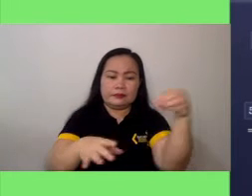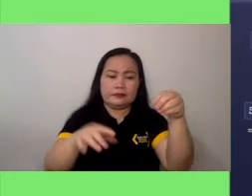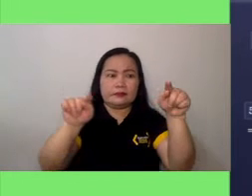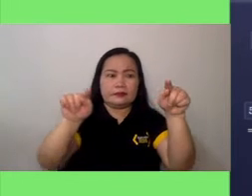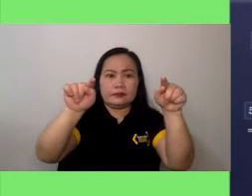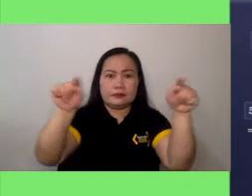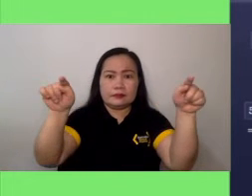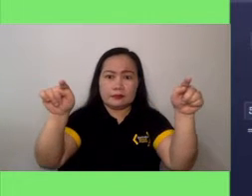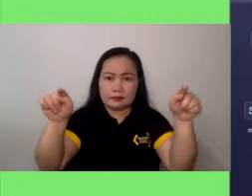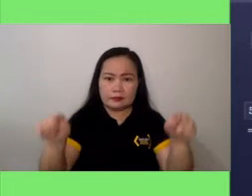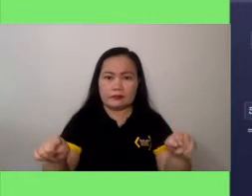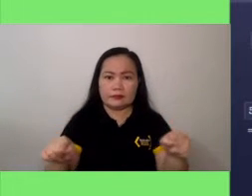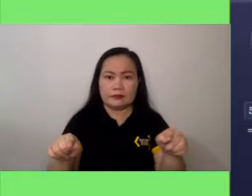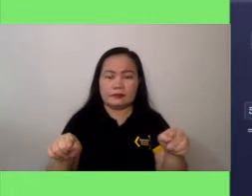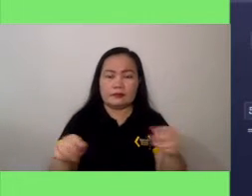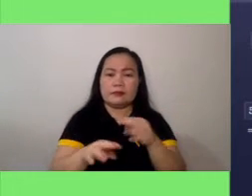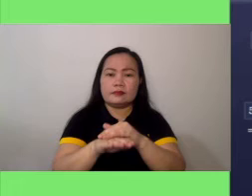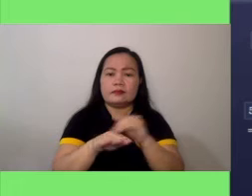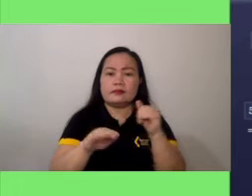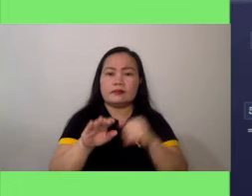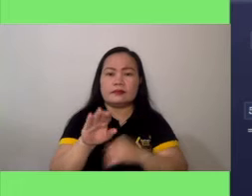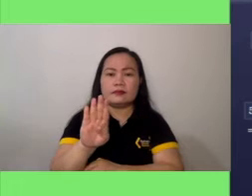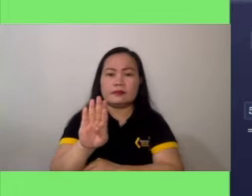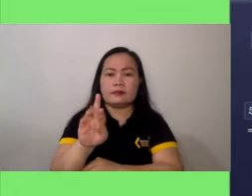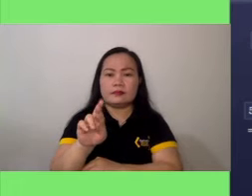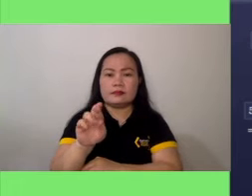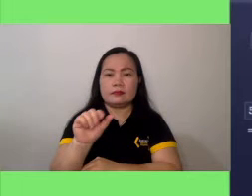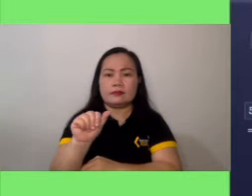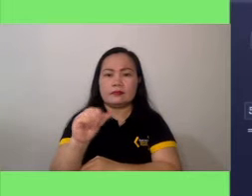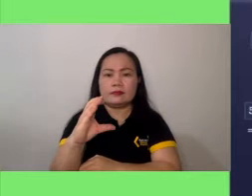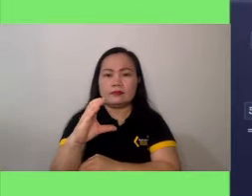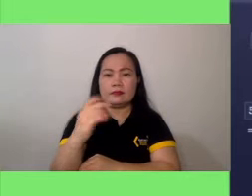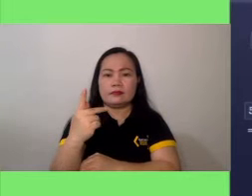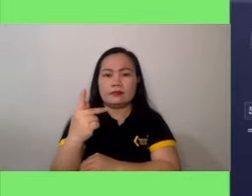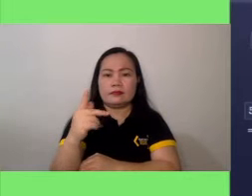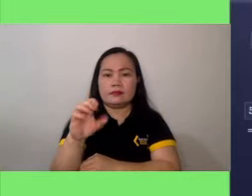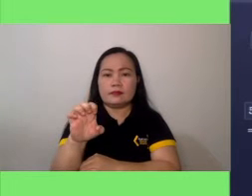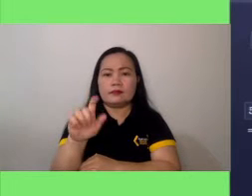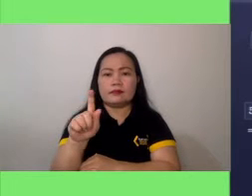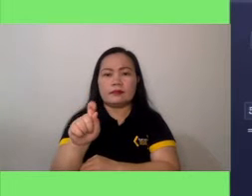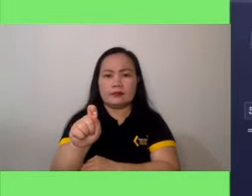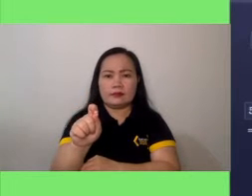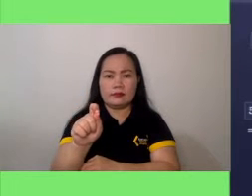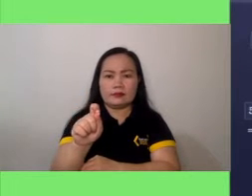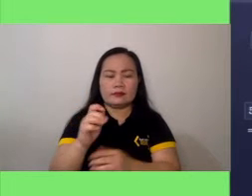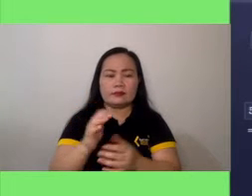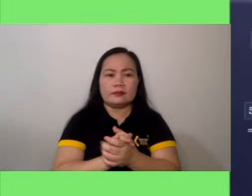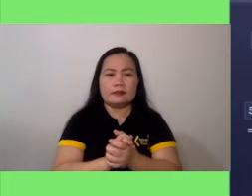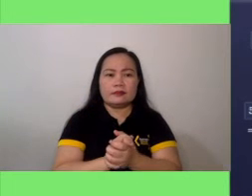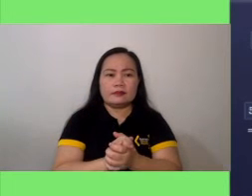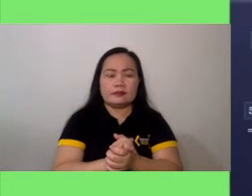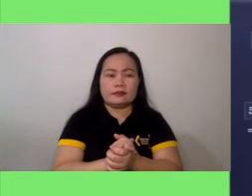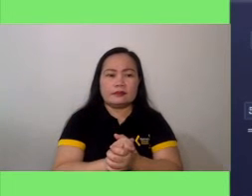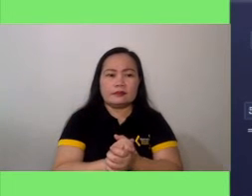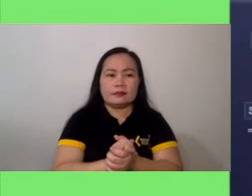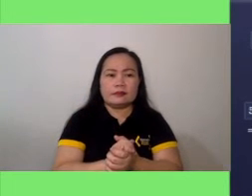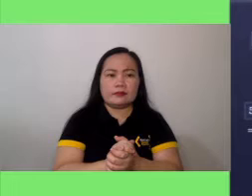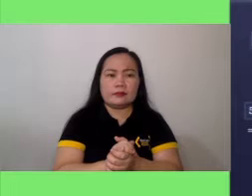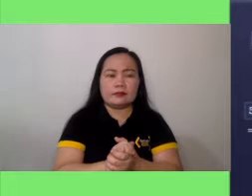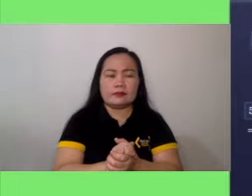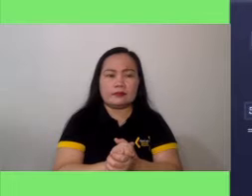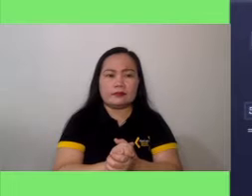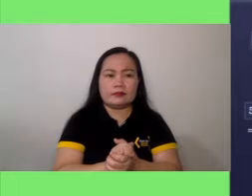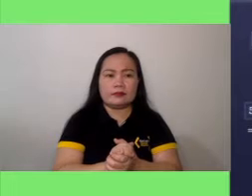yung brackets. Okay? Huwag ka magpa-parenthesis kasi yung parenthesis ay meron na sa loob. Okay po? So,